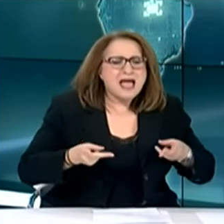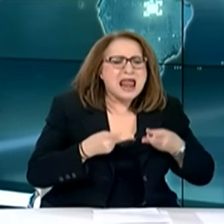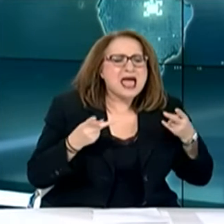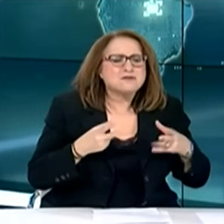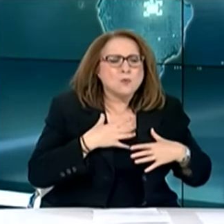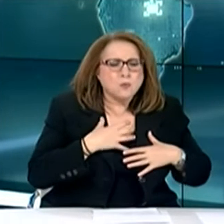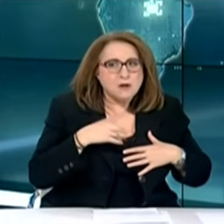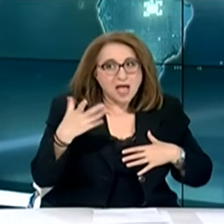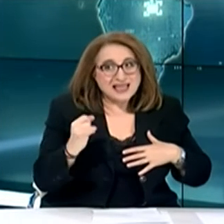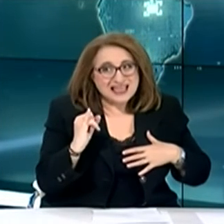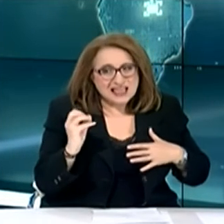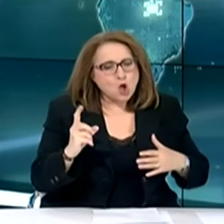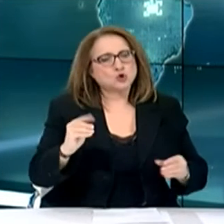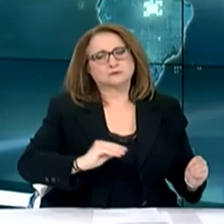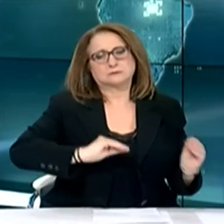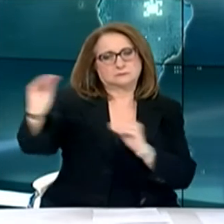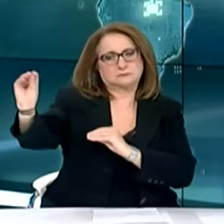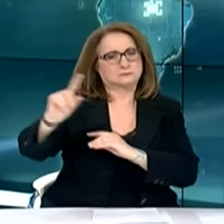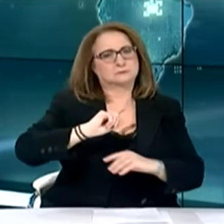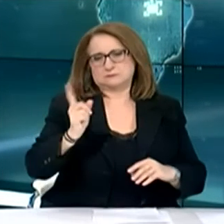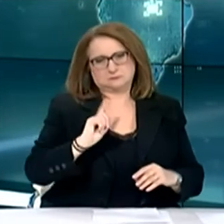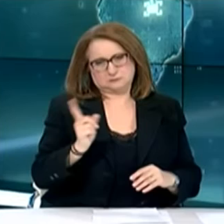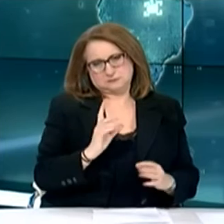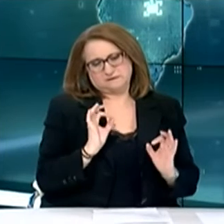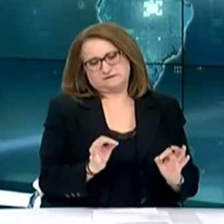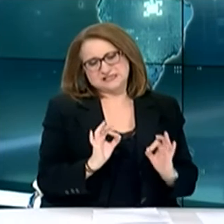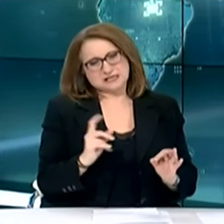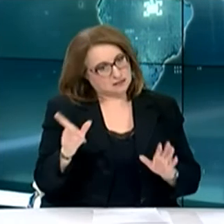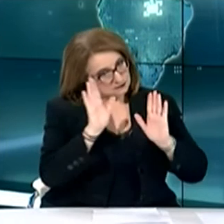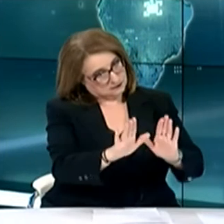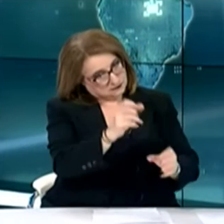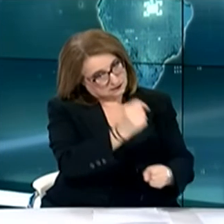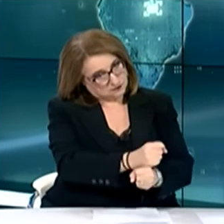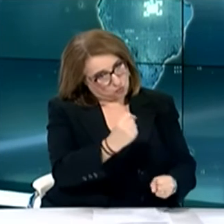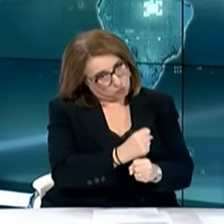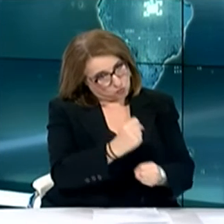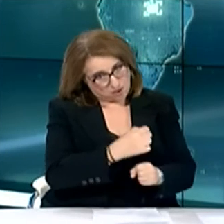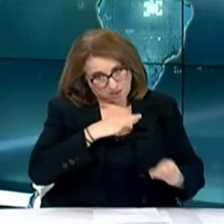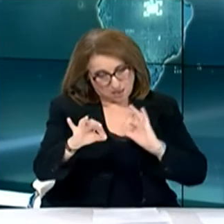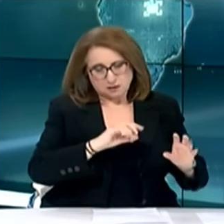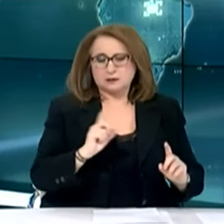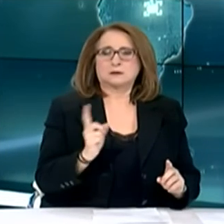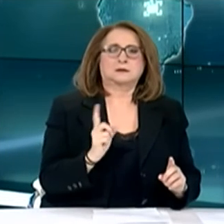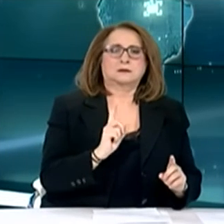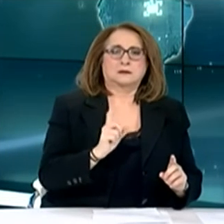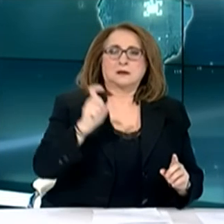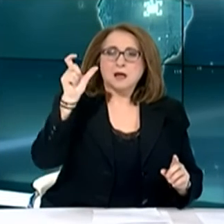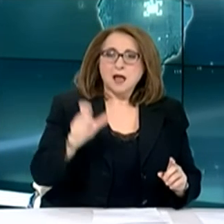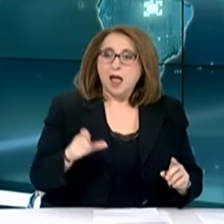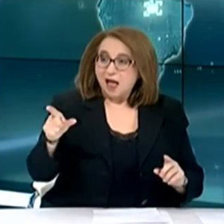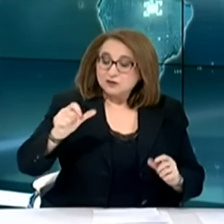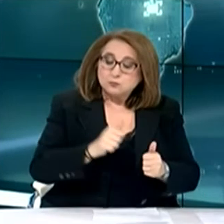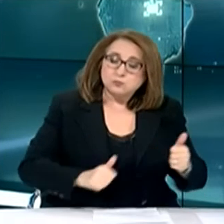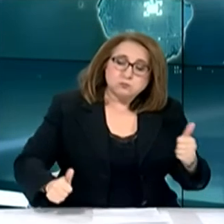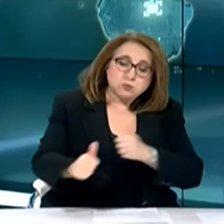υπάρχει υποψία για τον ιό ή έχουν εκτεθεί στον ιό, φυσικά και απομακρύνονται από την εργασία τους. Αυτοί λοιπόν οι υγειονομικοί έχουν προτεραιότητα στον εργαστριακό έλεγχο.